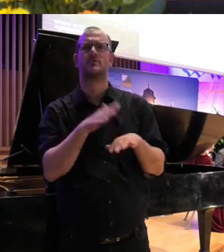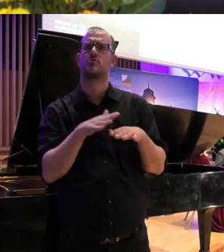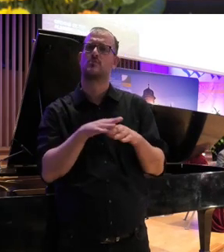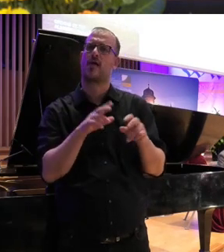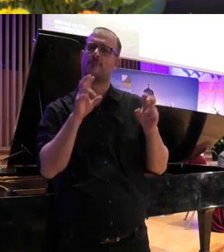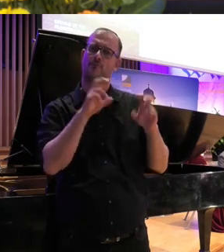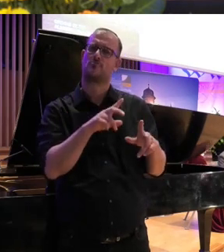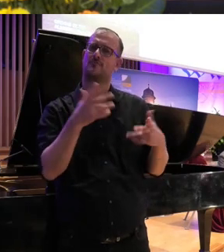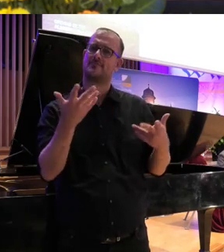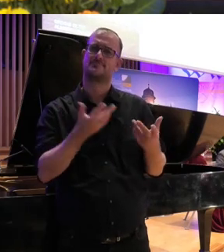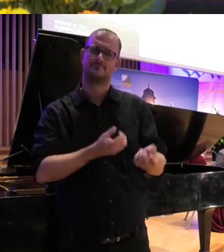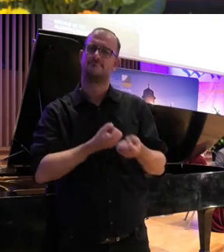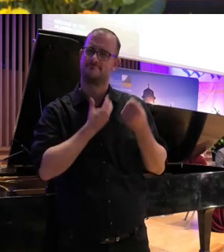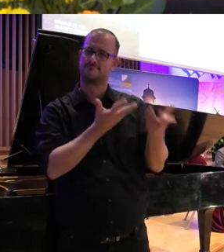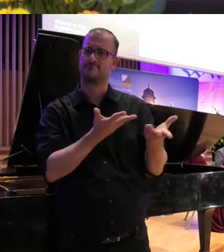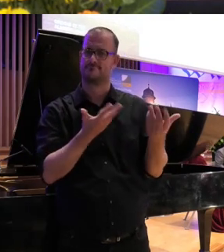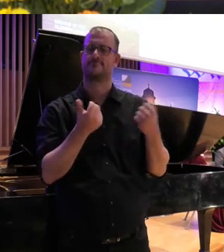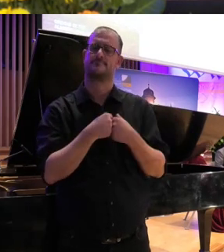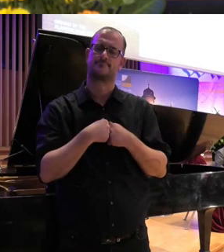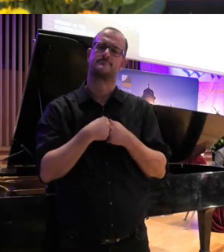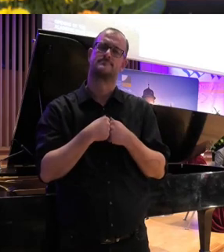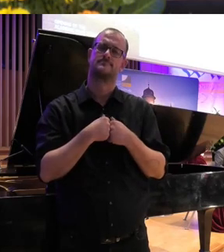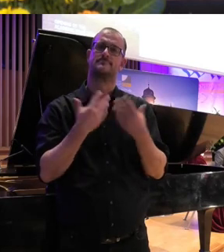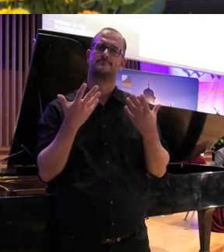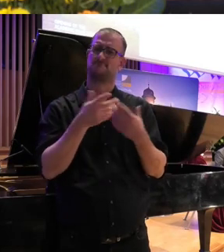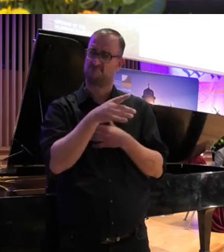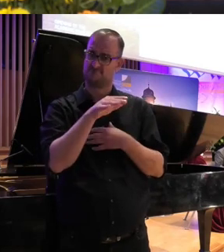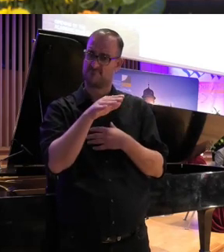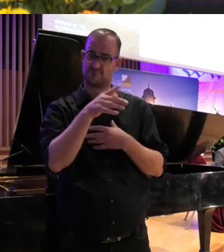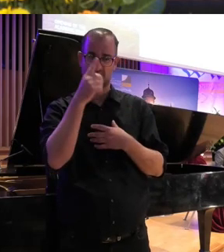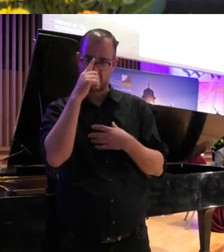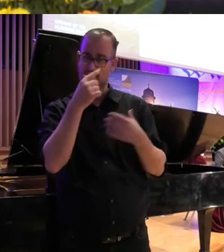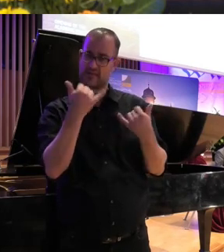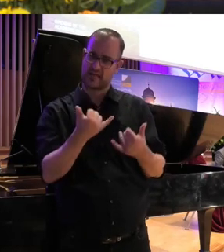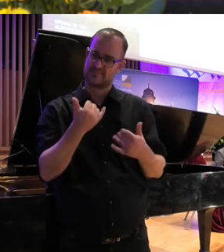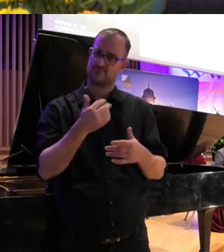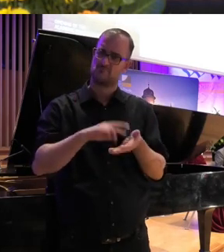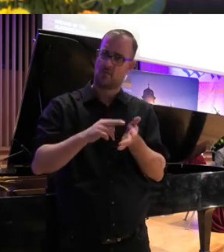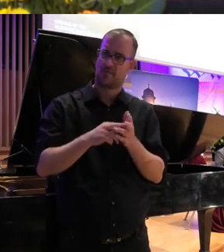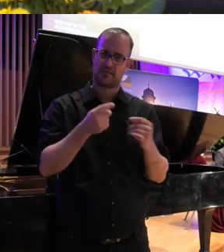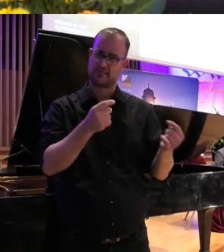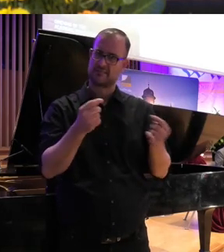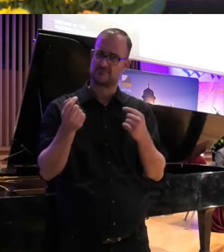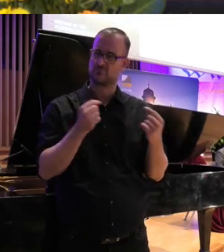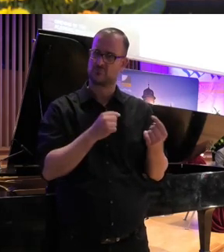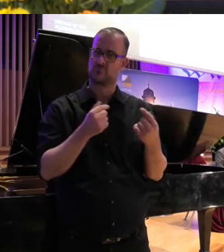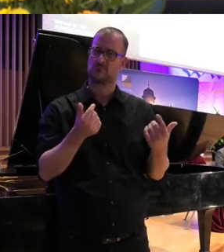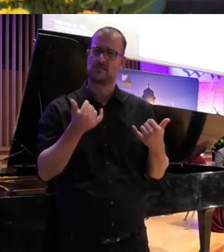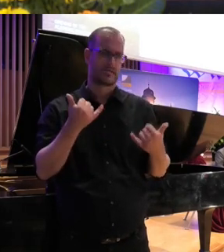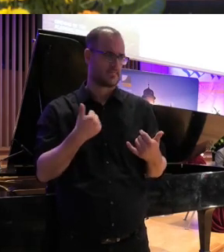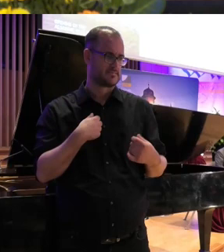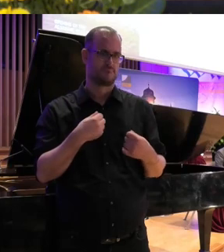Grundlagenforschung auch dann gehalten haben. Denken Sie denn, dass in der jetzigen politischen Diskussion, wir haben jetzt